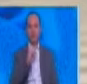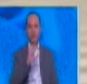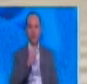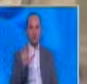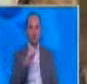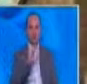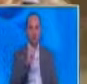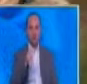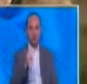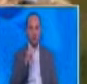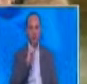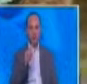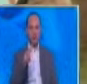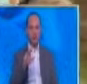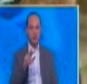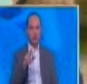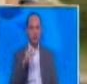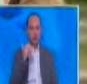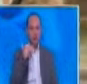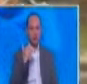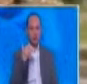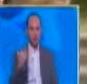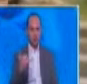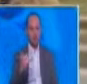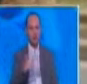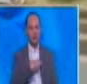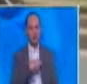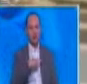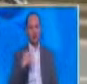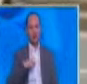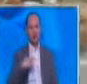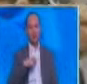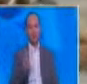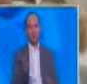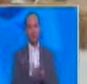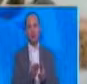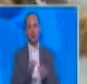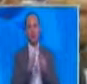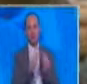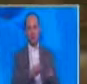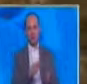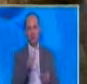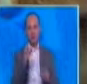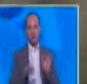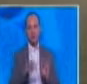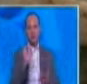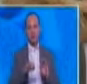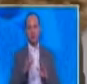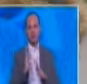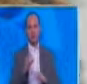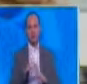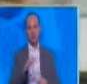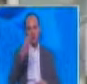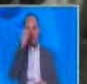155, 156, 112 gibi telefonları aradıkları zaman kendilerine özel belgeler temin ediliyor ve tedavilerini sürdürmesi